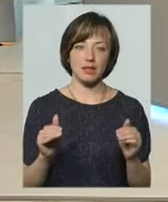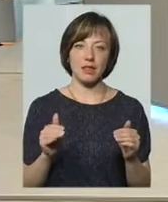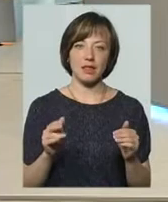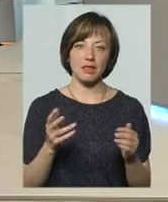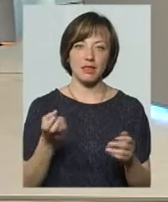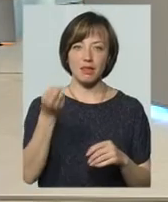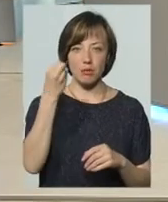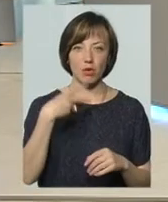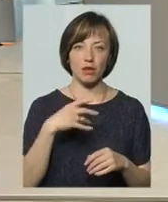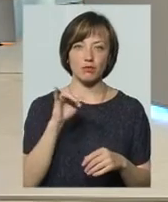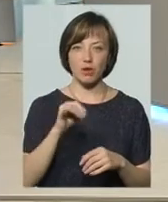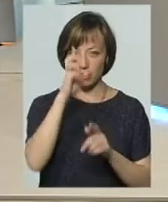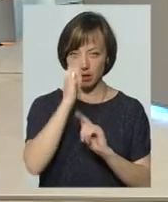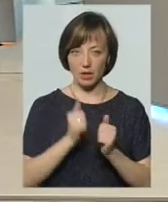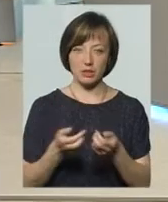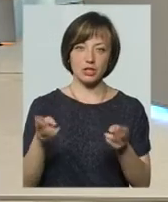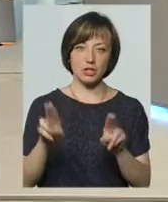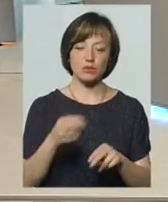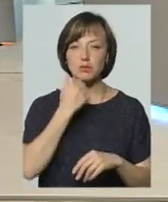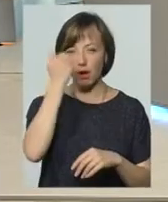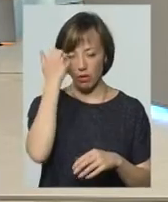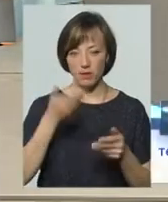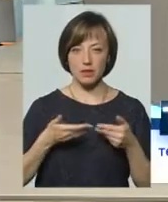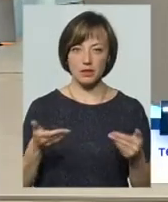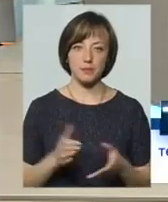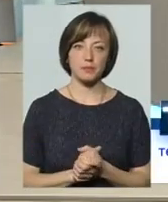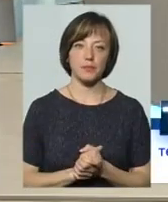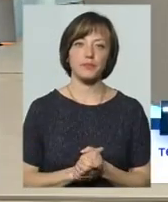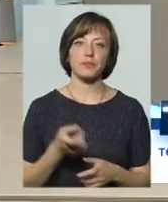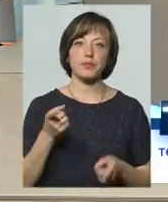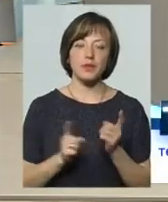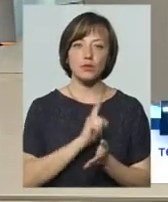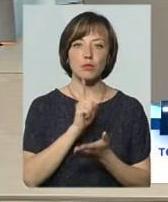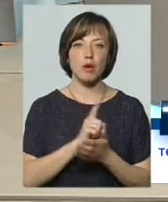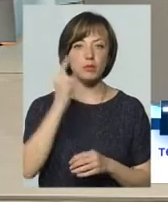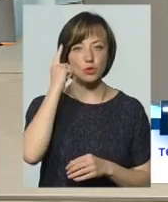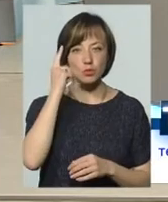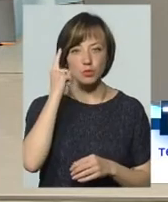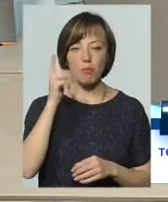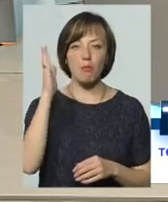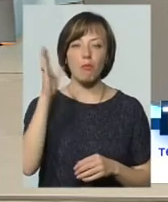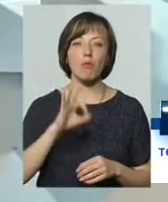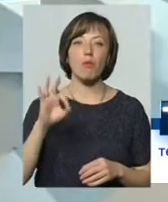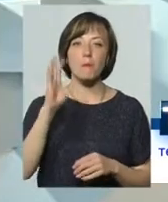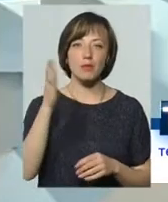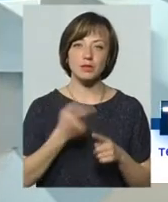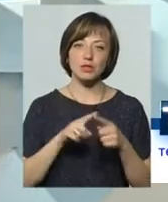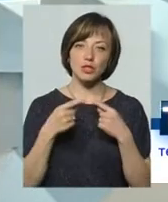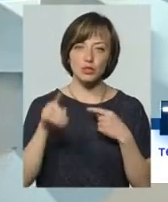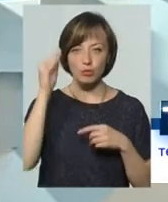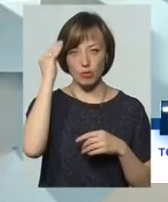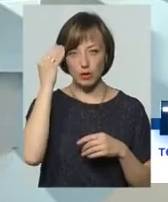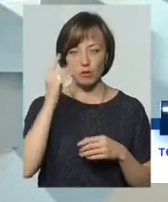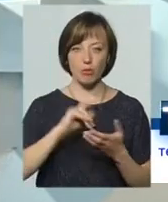не проклинали, щоб погану країну залишили, а щоб вони нам дякували. Тобто ми дійсно маємо думати категоріями майбутнього. Це трошки інший погляд,